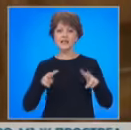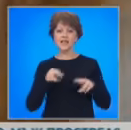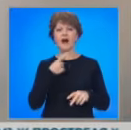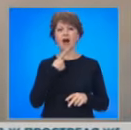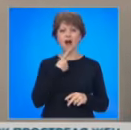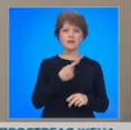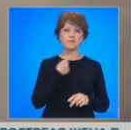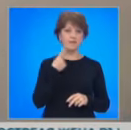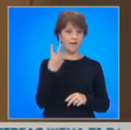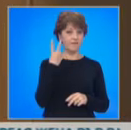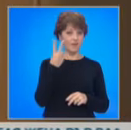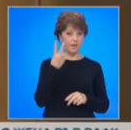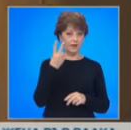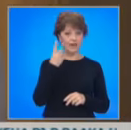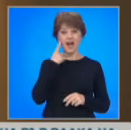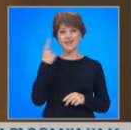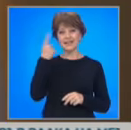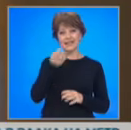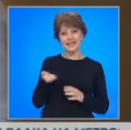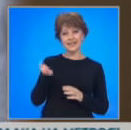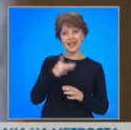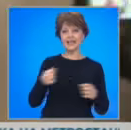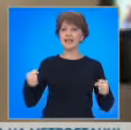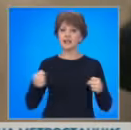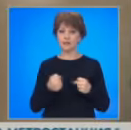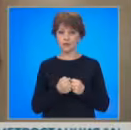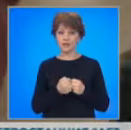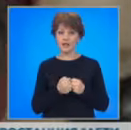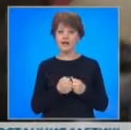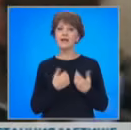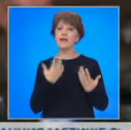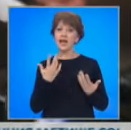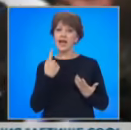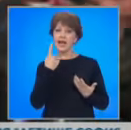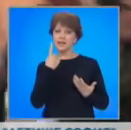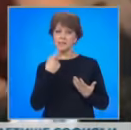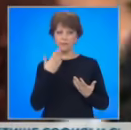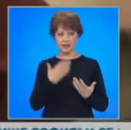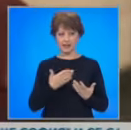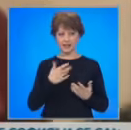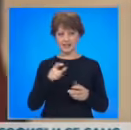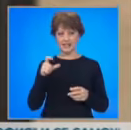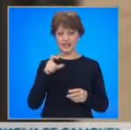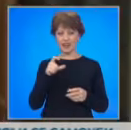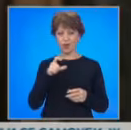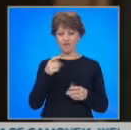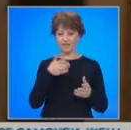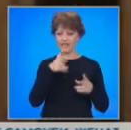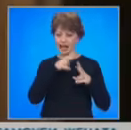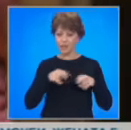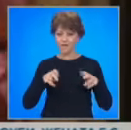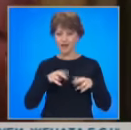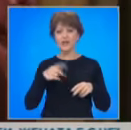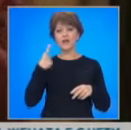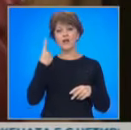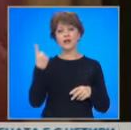два пъти непосредствено в дните след катастрофата. Веднъж от дознател и един път пред съдя. Днес обаче Иванов си спомни детайл,